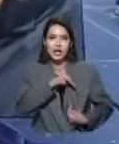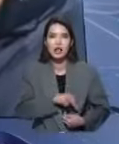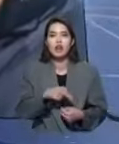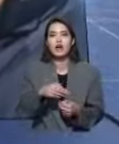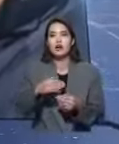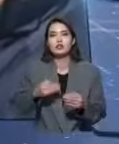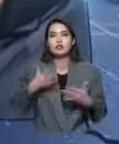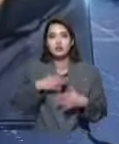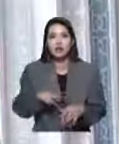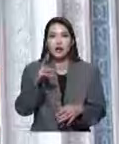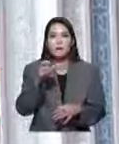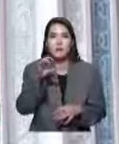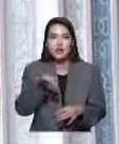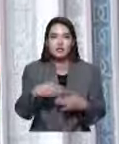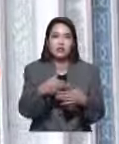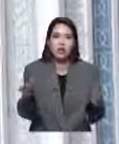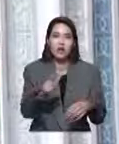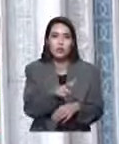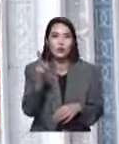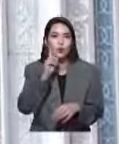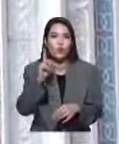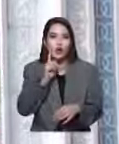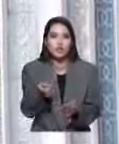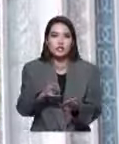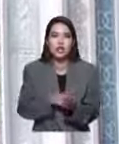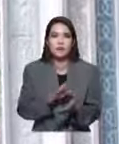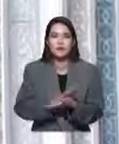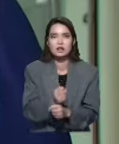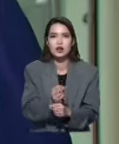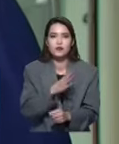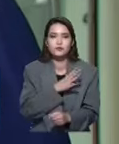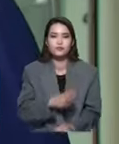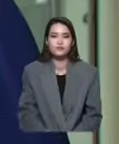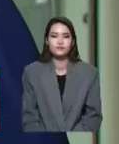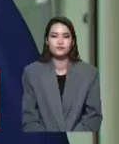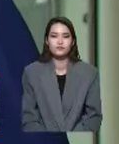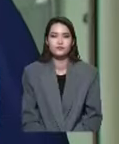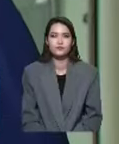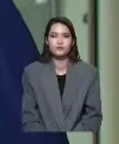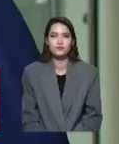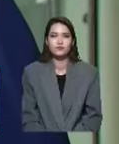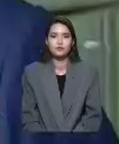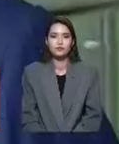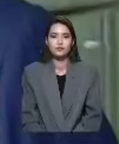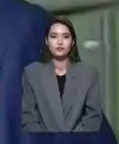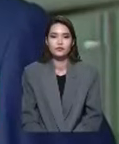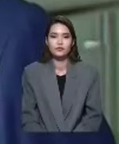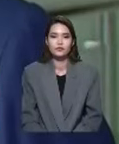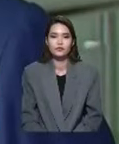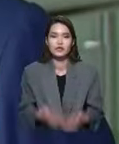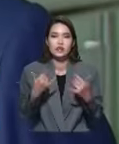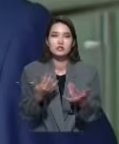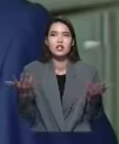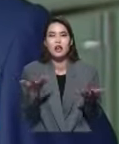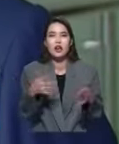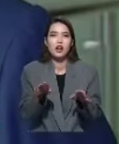қалмай мешіттерді ашып жұртшылыққа уақытша паналауға жағдай жасады. Әр адам сабырлық сақтау керек. Қандай да жағдай